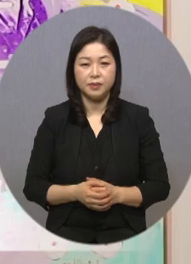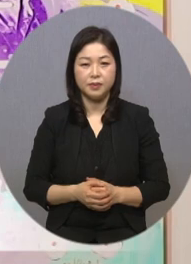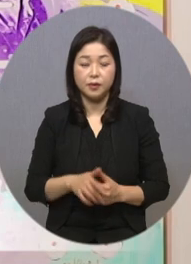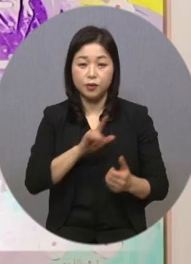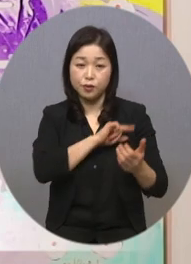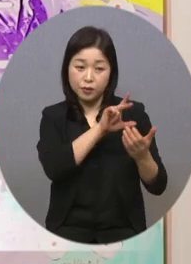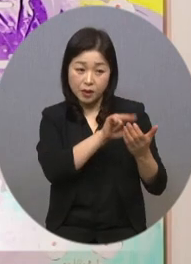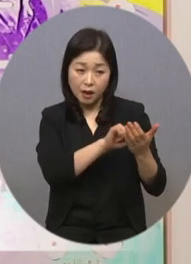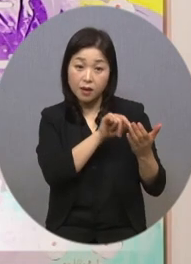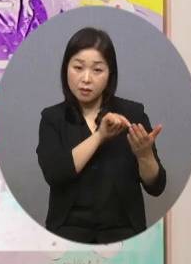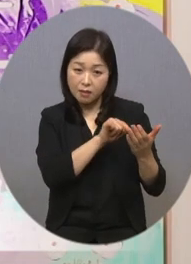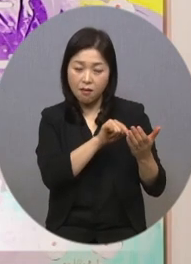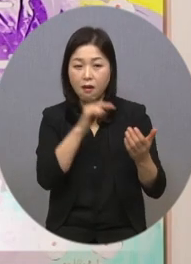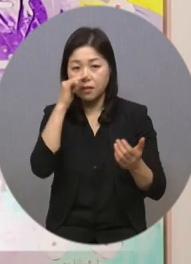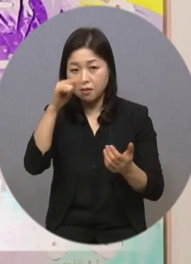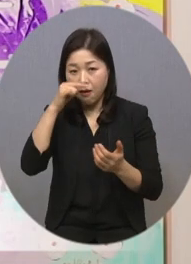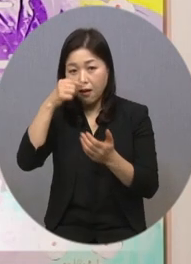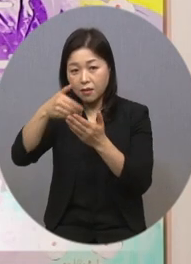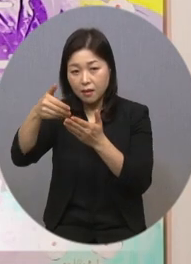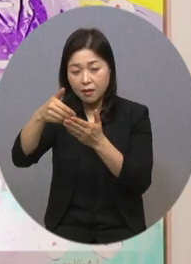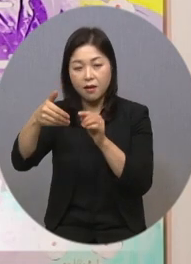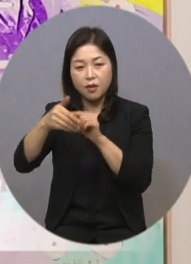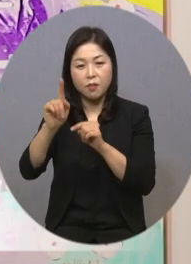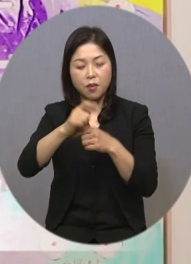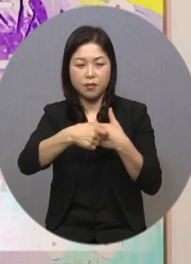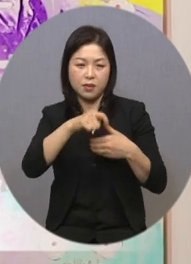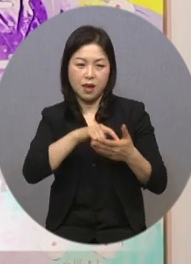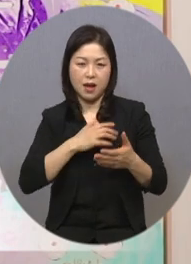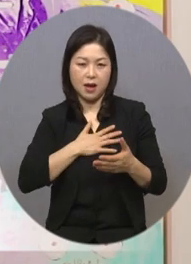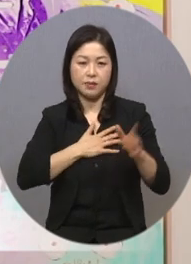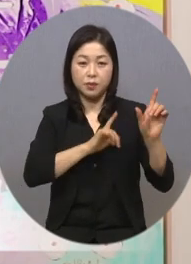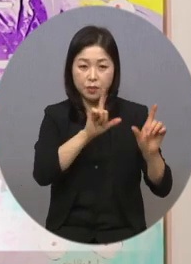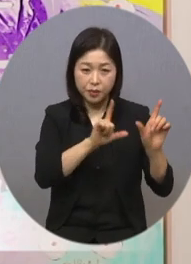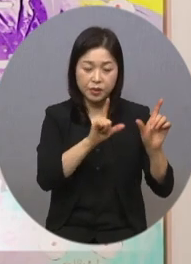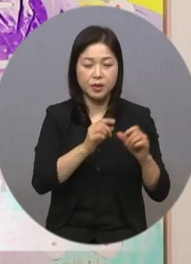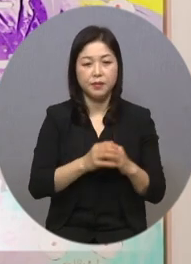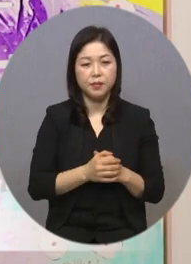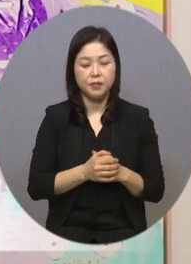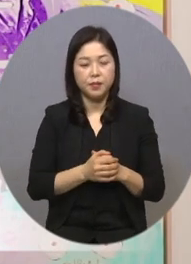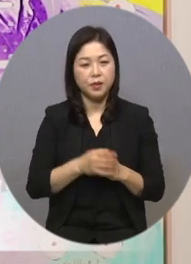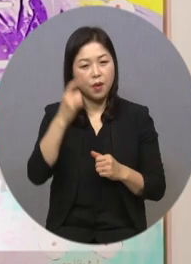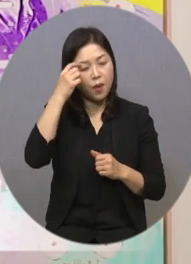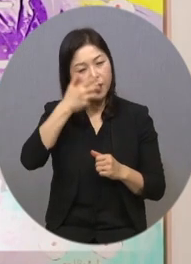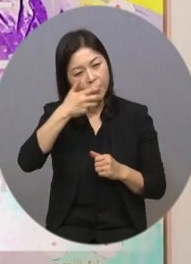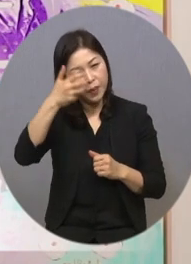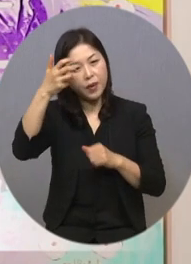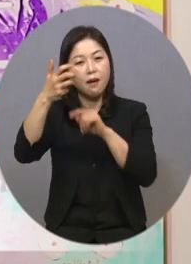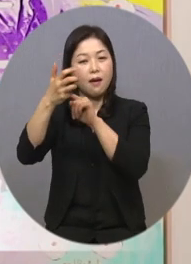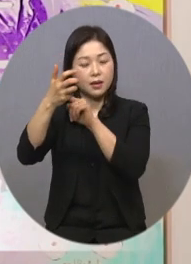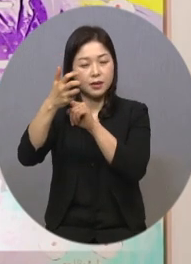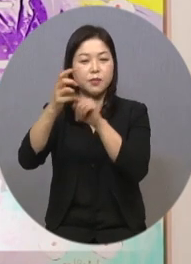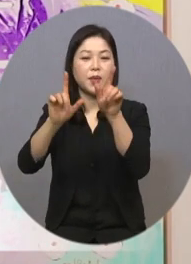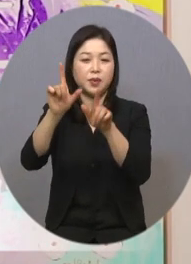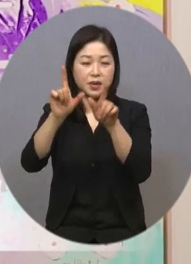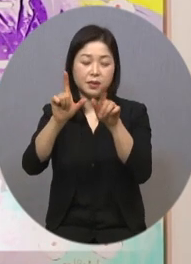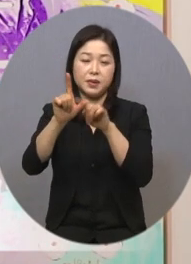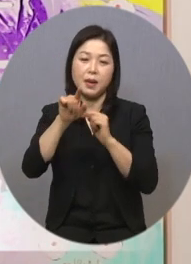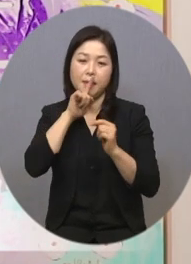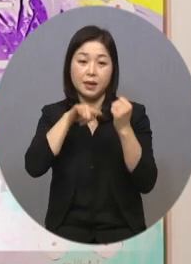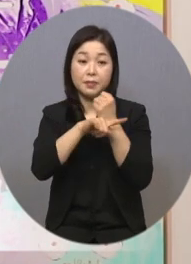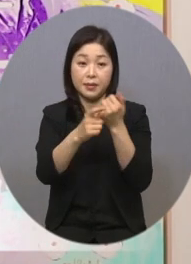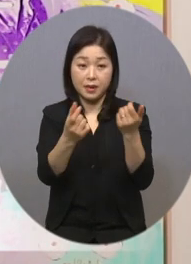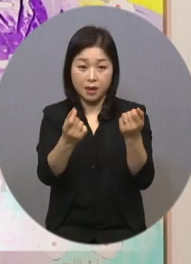서양화로 말하자면은 심상적 풍경 또는 몽환적 풍경 이렇게 정의할 수 있고